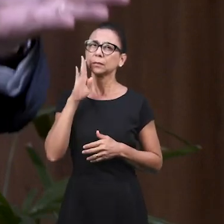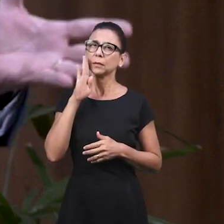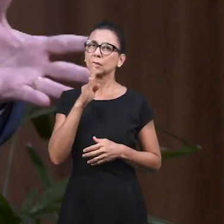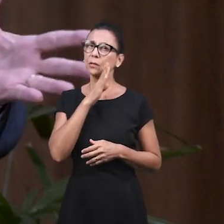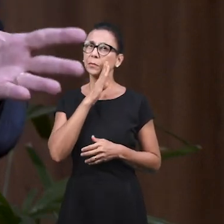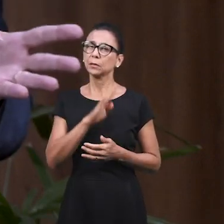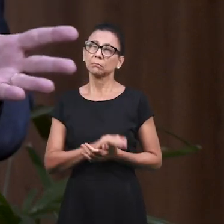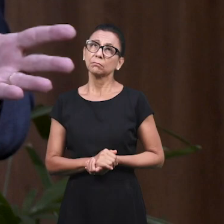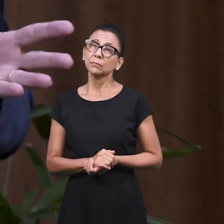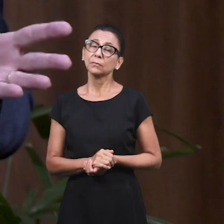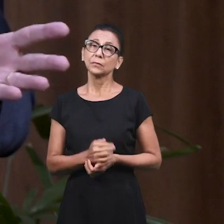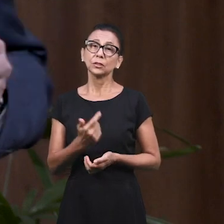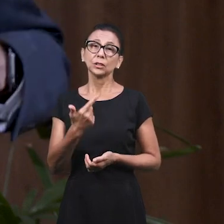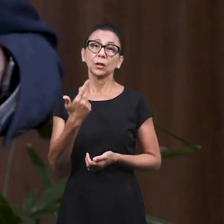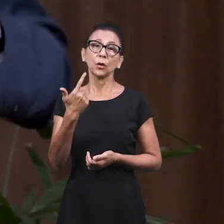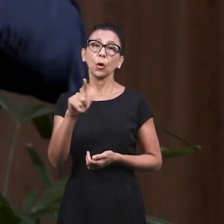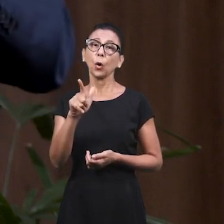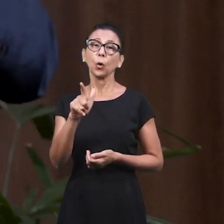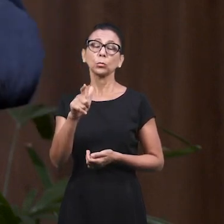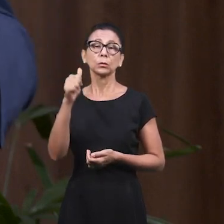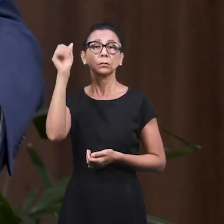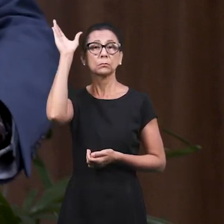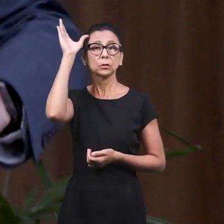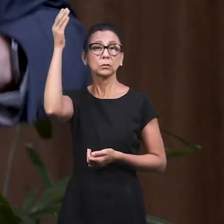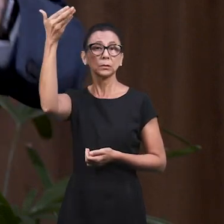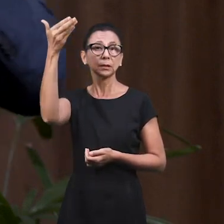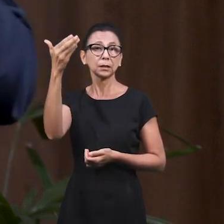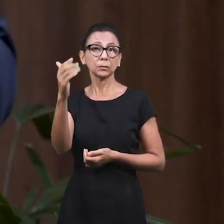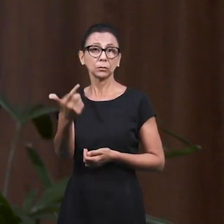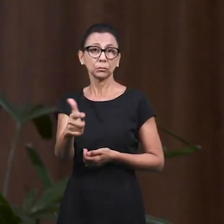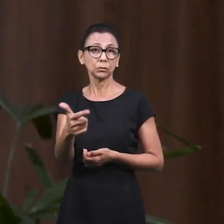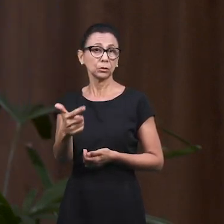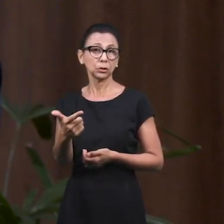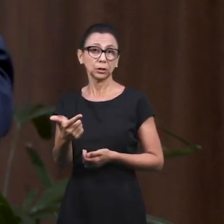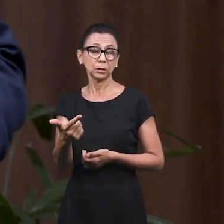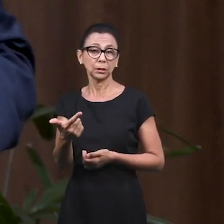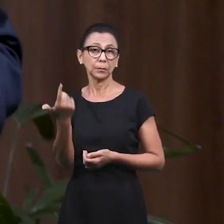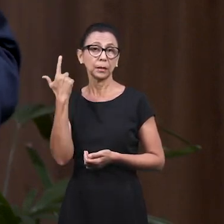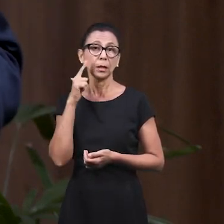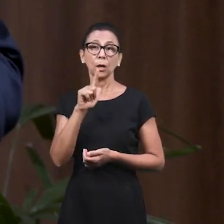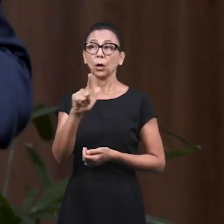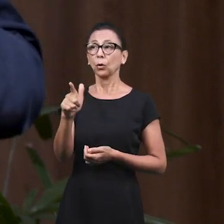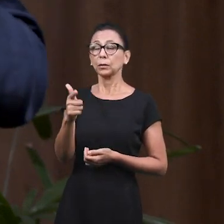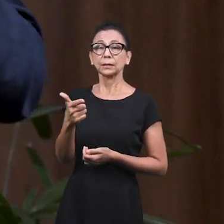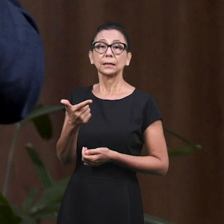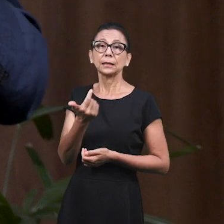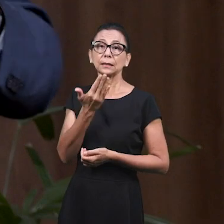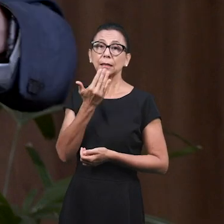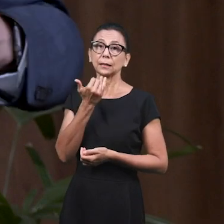il n'avait pas d'autre alternative pour survivre, pour son